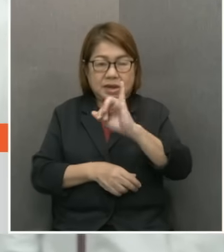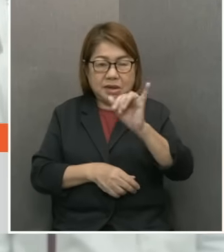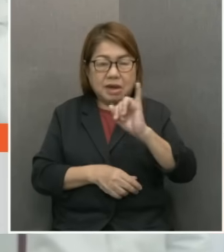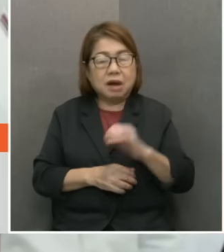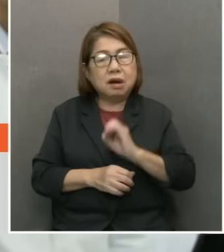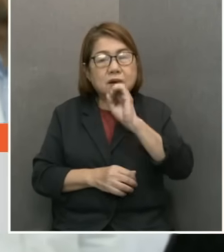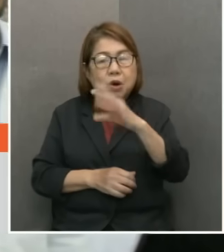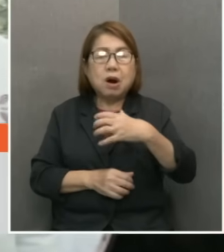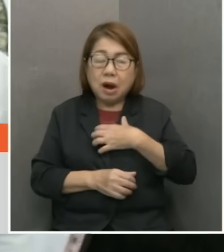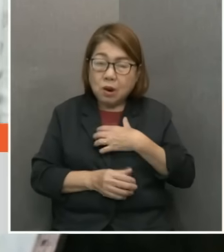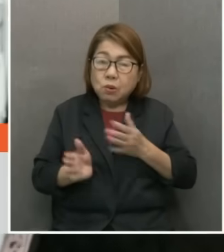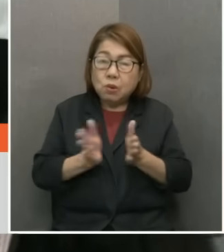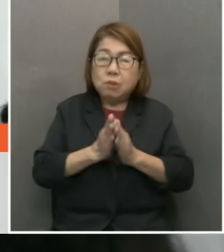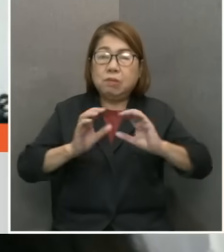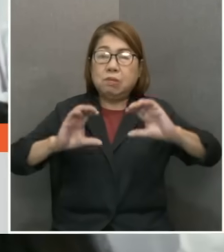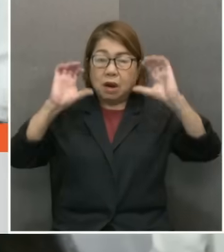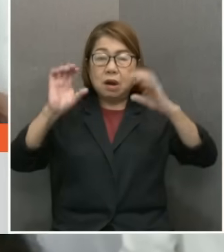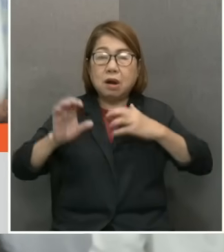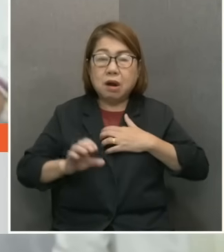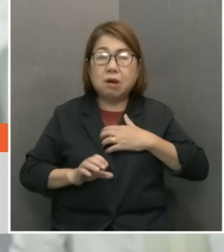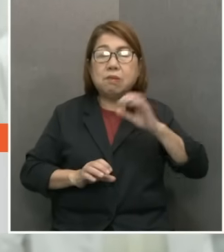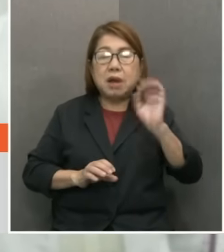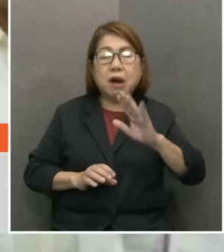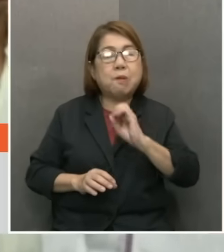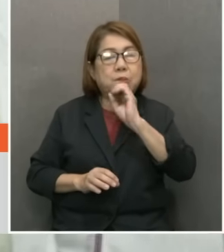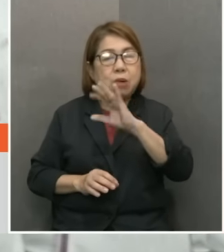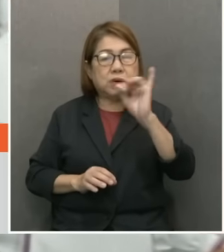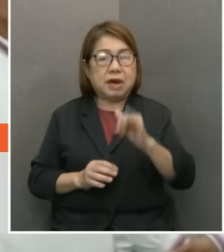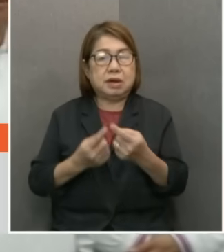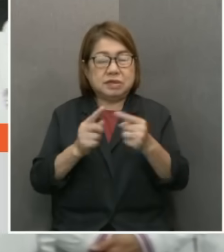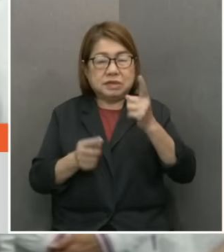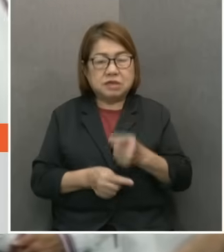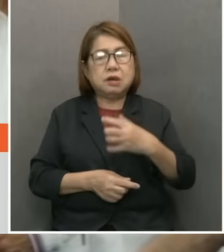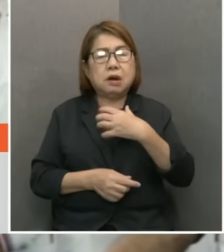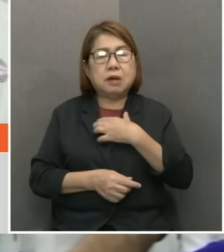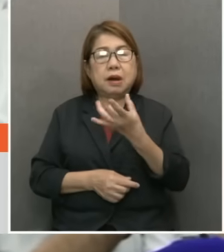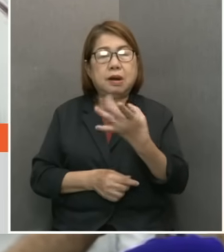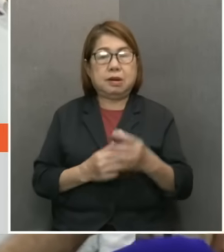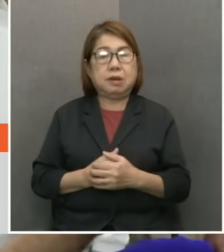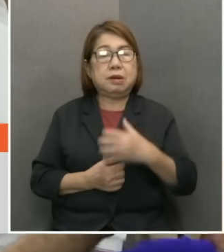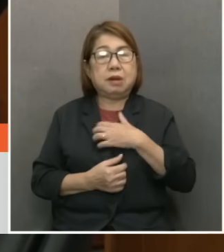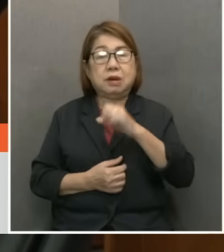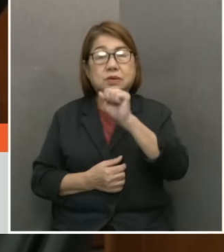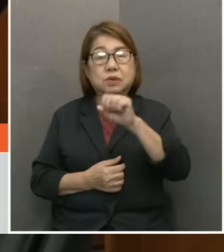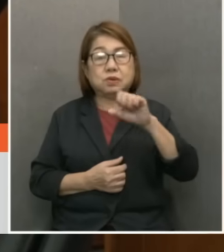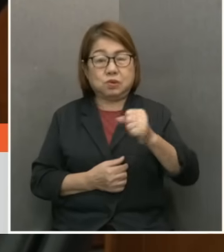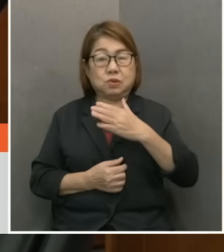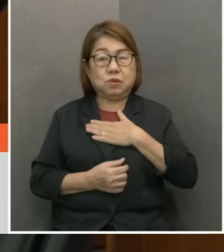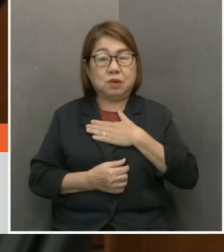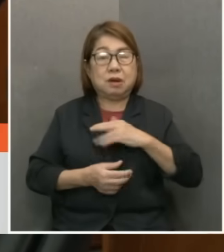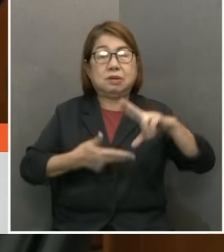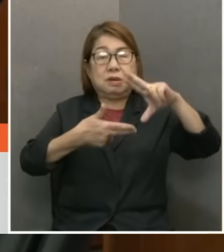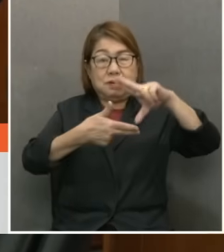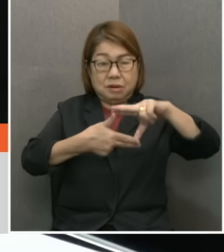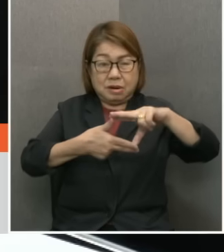ร่วมรัฐบาลนะคะอย่างไรก็ตามค่ะสิ่งที่แกนนำเพื่อไทยต้องการมากกว่าแค่เสียงส.สพลังประชารัฐรวมไทย